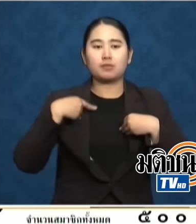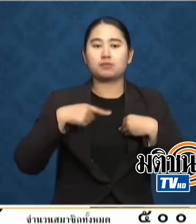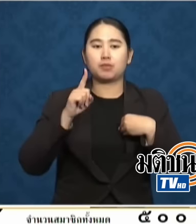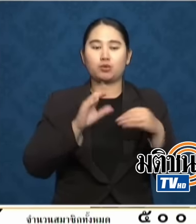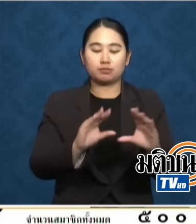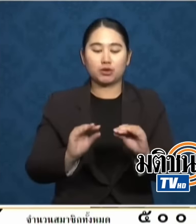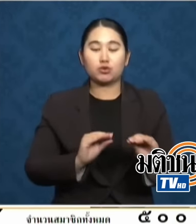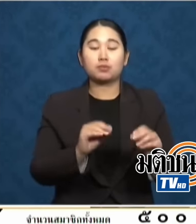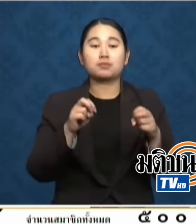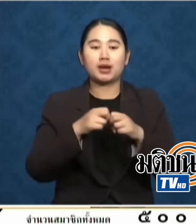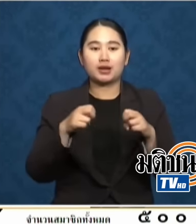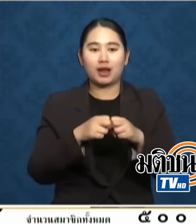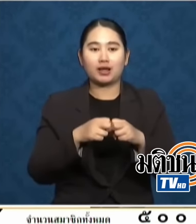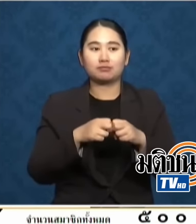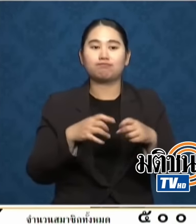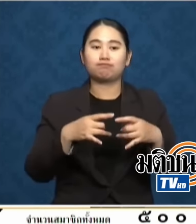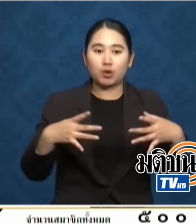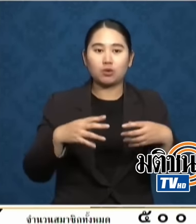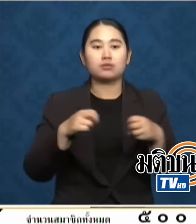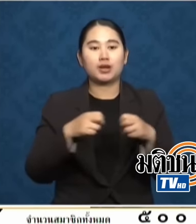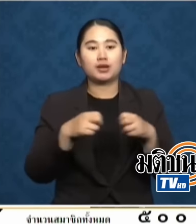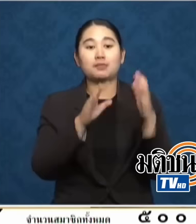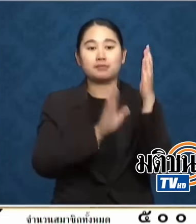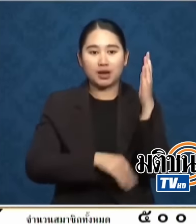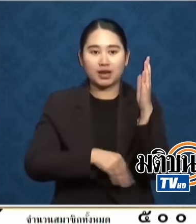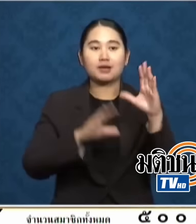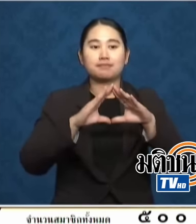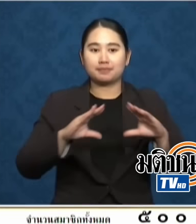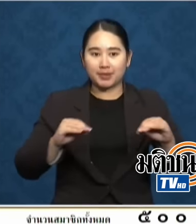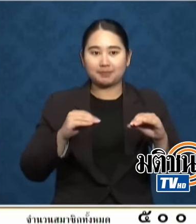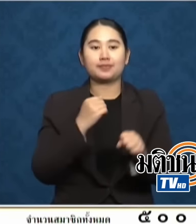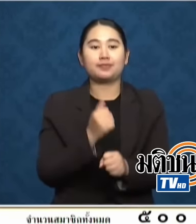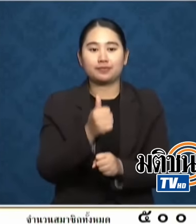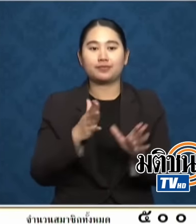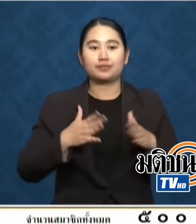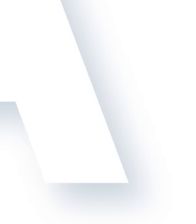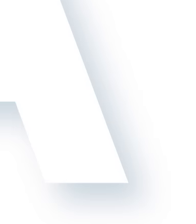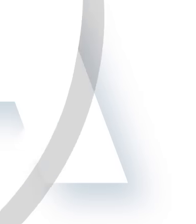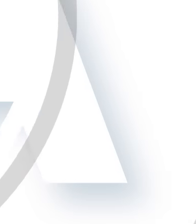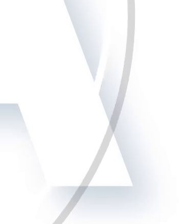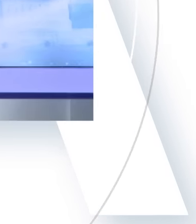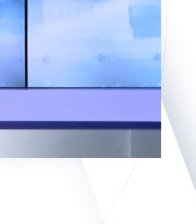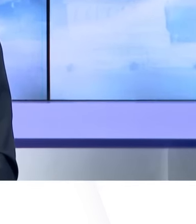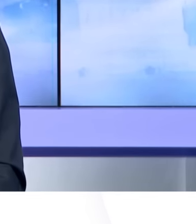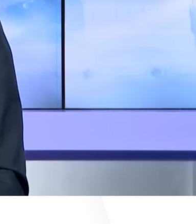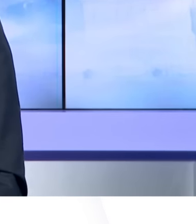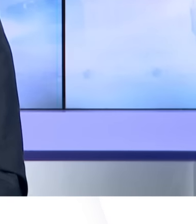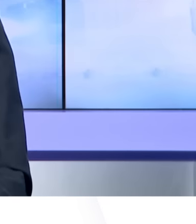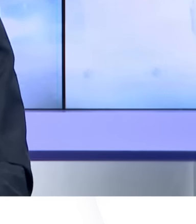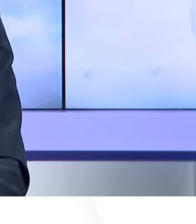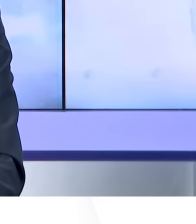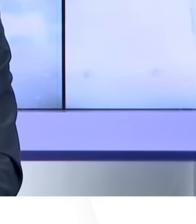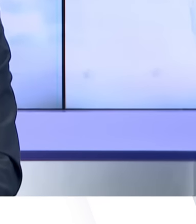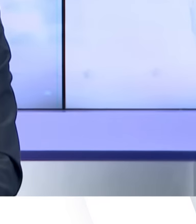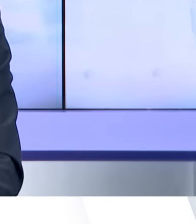าความขัดแย้งและการสร้างสันติภาพในจังหวัดชายแดนภาคใต้ครับขอบคุณครับ ดูคลิปจบแล้วนะครับอย่